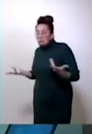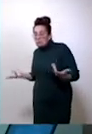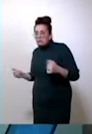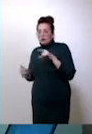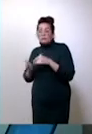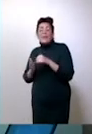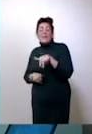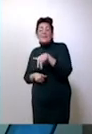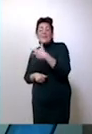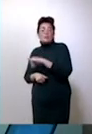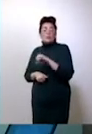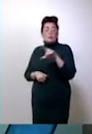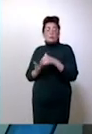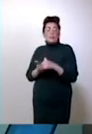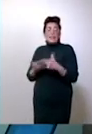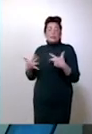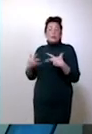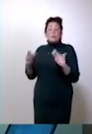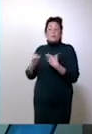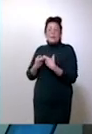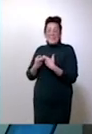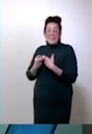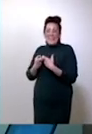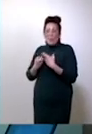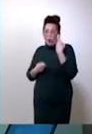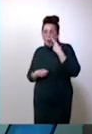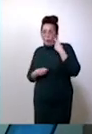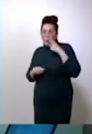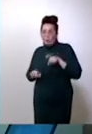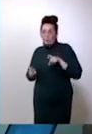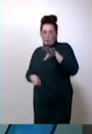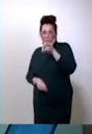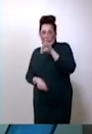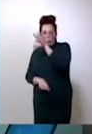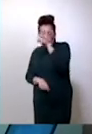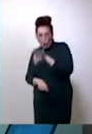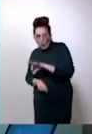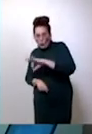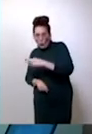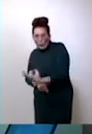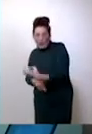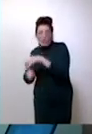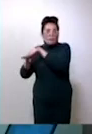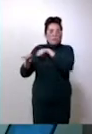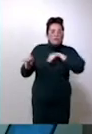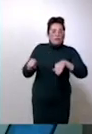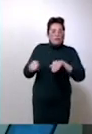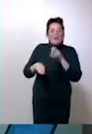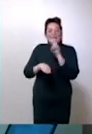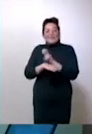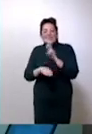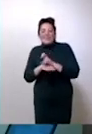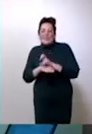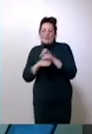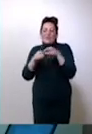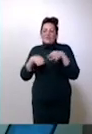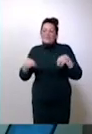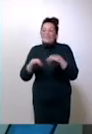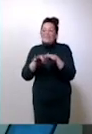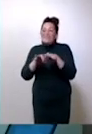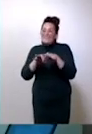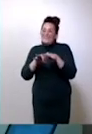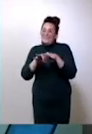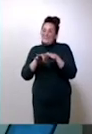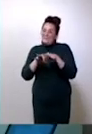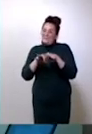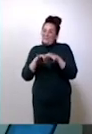on a une augmentation du prix du foncier à hauteur de près de 50%. On a une forte baisse des stocks de réserves foncières de long terme, et ce qui